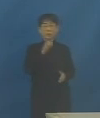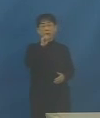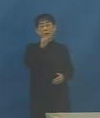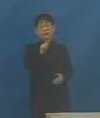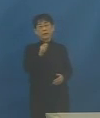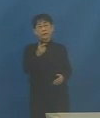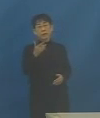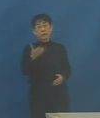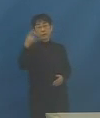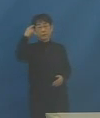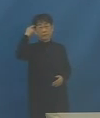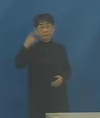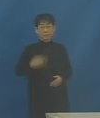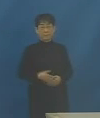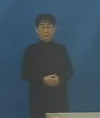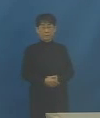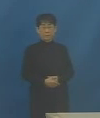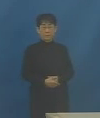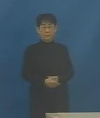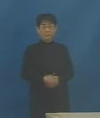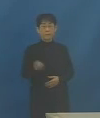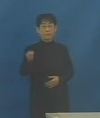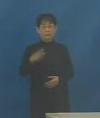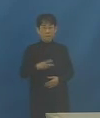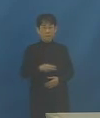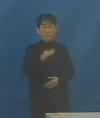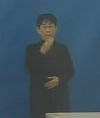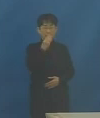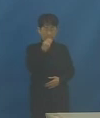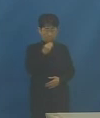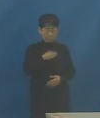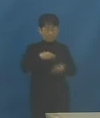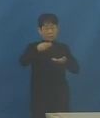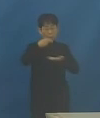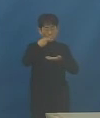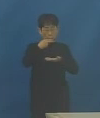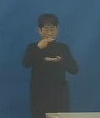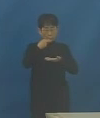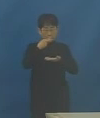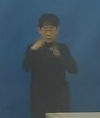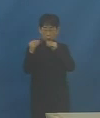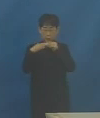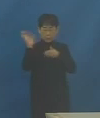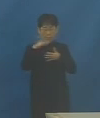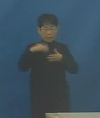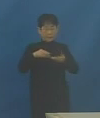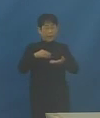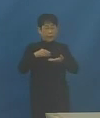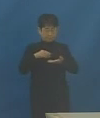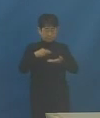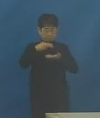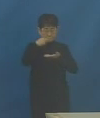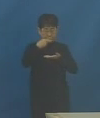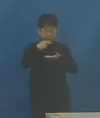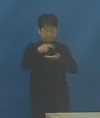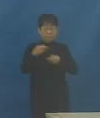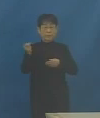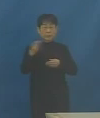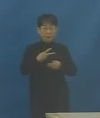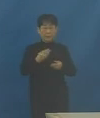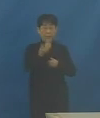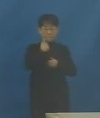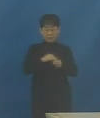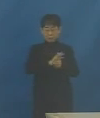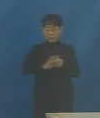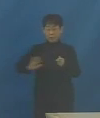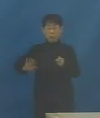ねaまぁあとは杢色の事などがございますそれからこのほかにバックヤードだと